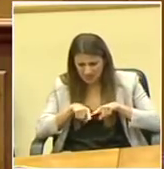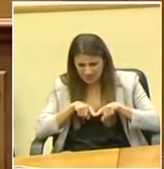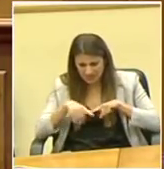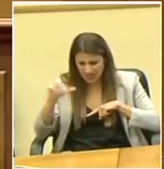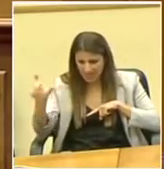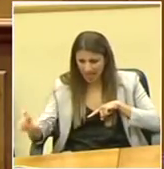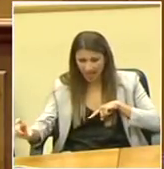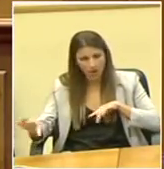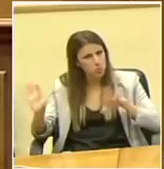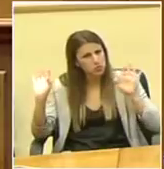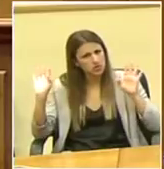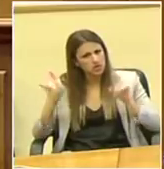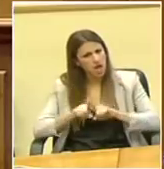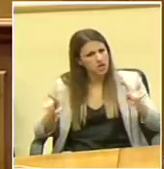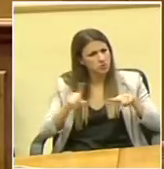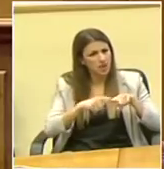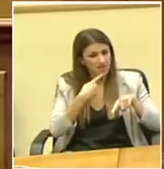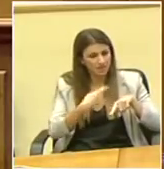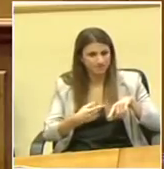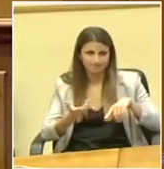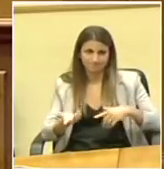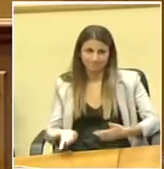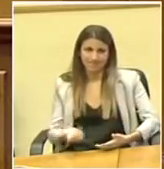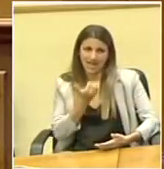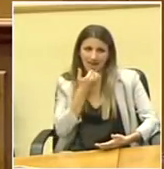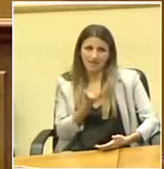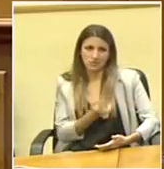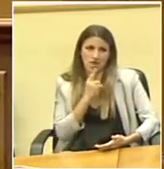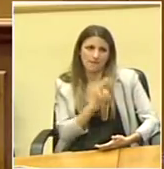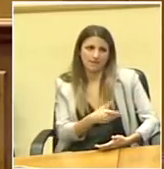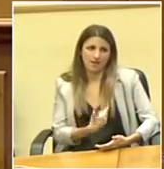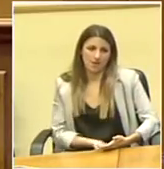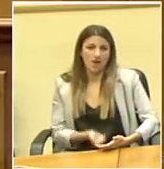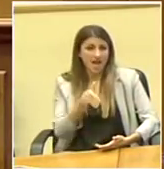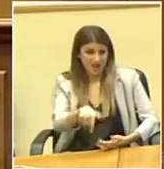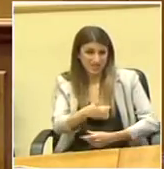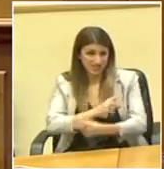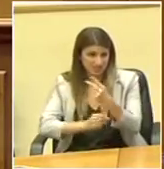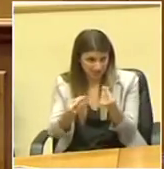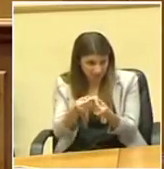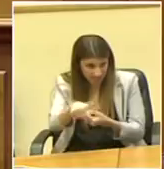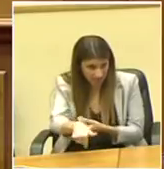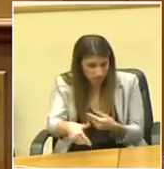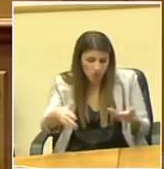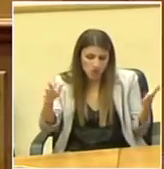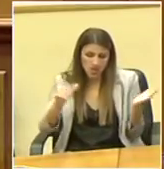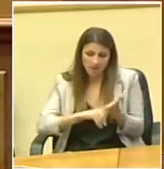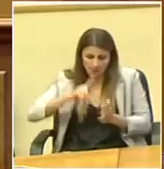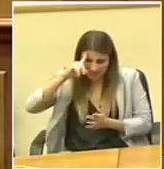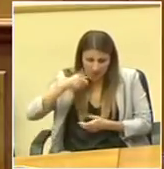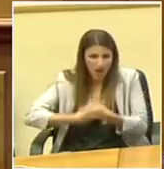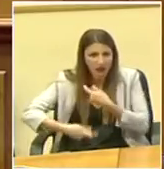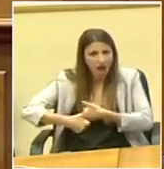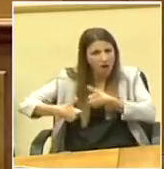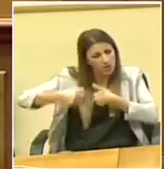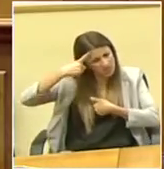Ιταλία. Κύριε Θοδωράκη, δεν ισχύει αυτό. Αλλά να την κάνουμε αυτή τη συζήτηση όταν οι αγορές θα ξέρουν τι θα πάρουμε για το